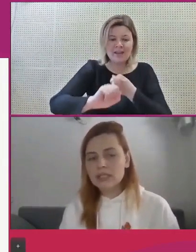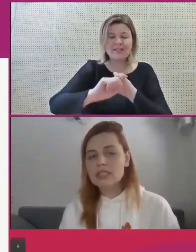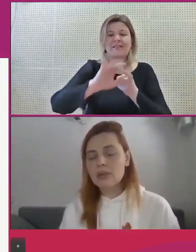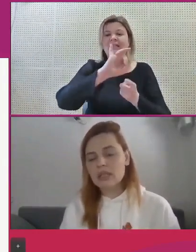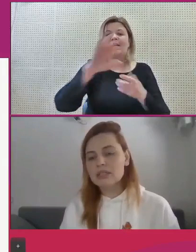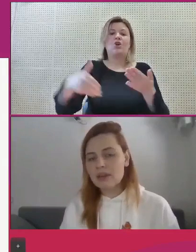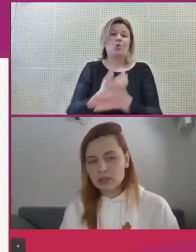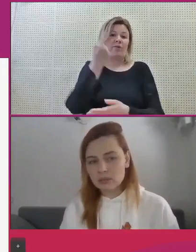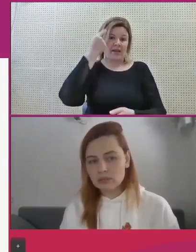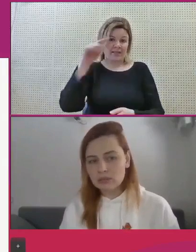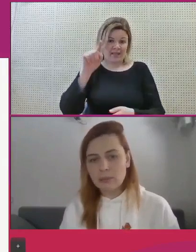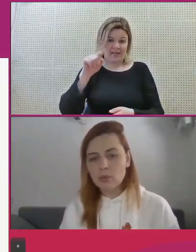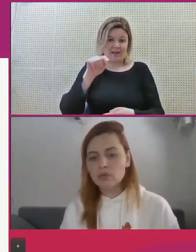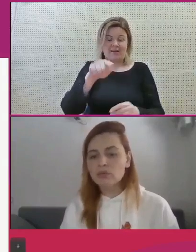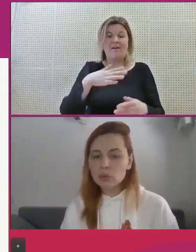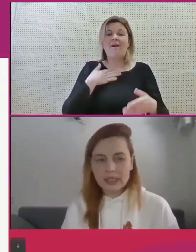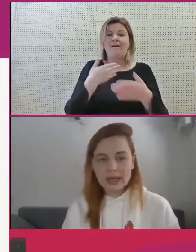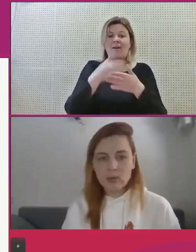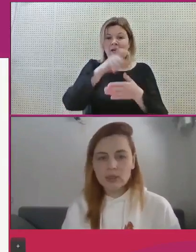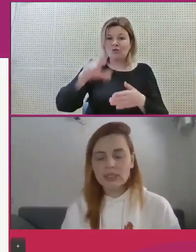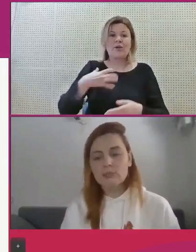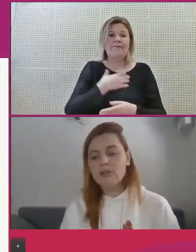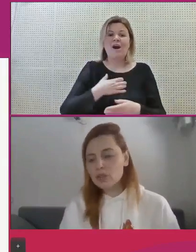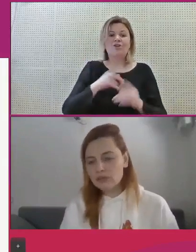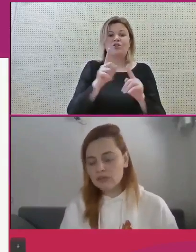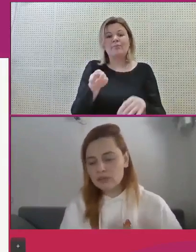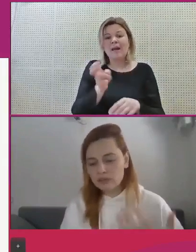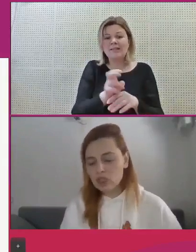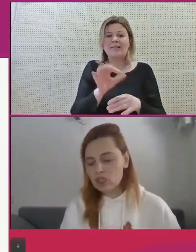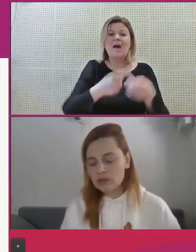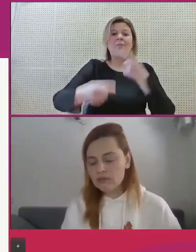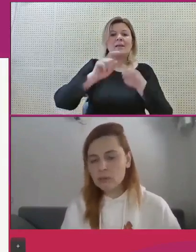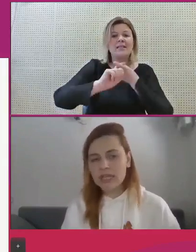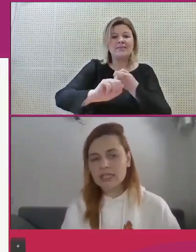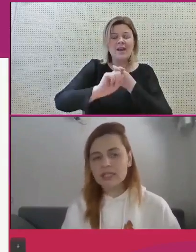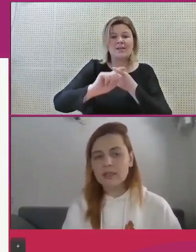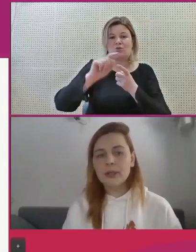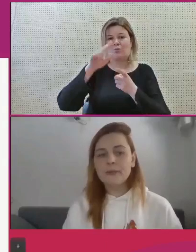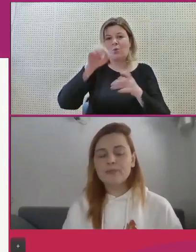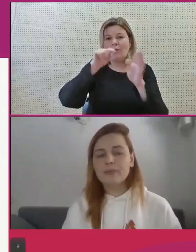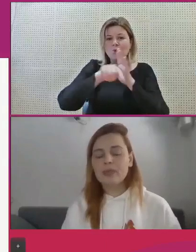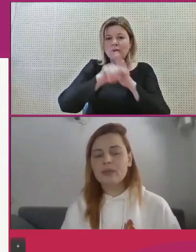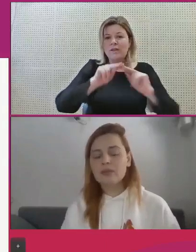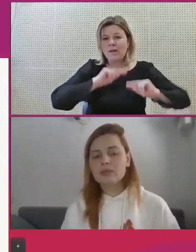что приходили с обратной связью по поводу внутренней работы либо вообще внешнего восприятия